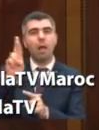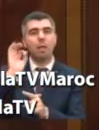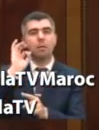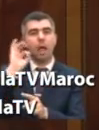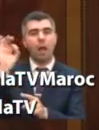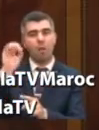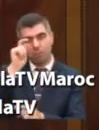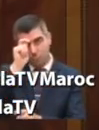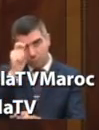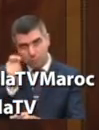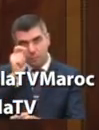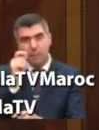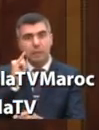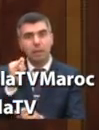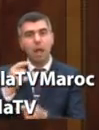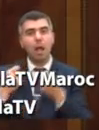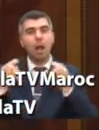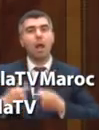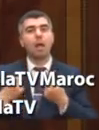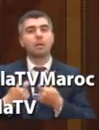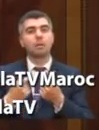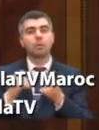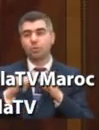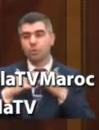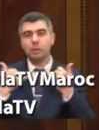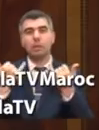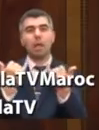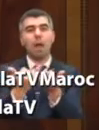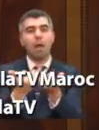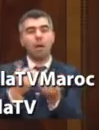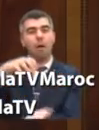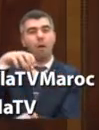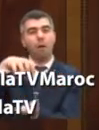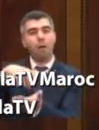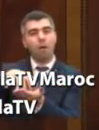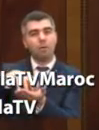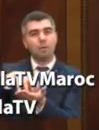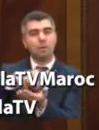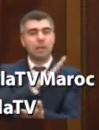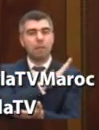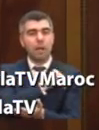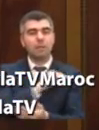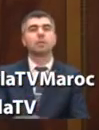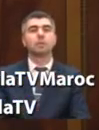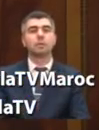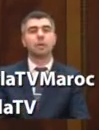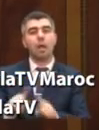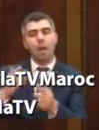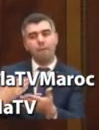القضية، رئيس لجنة القدس ولعل آخرها المبادرة